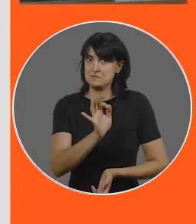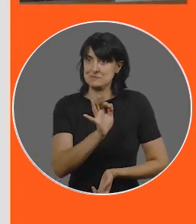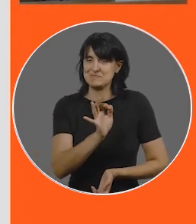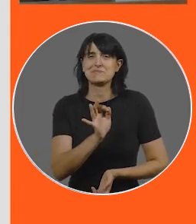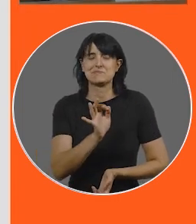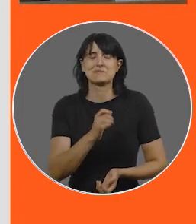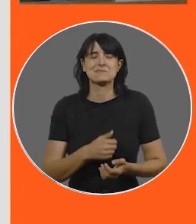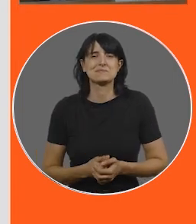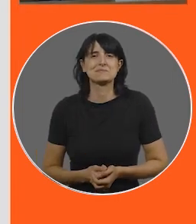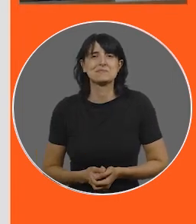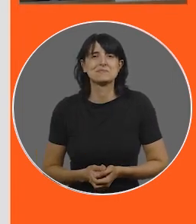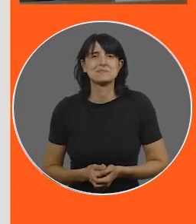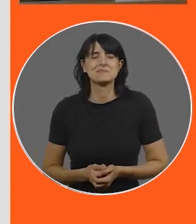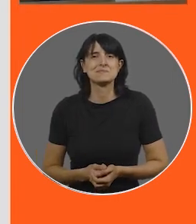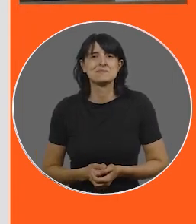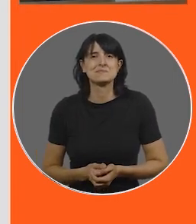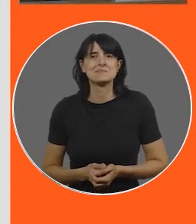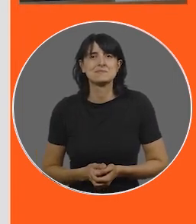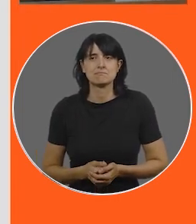Sí.